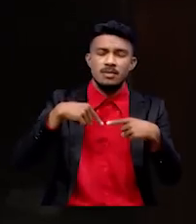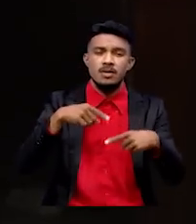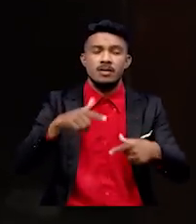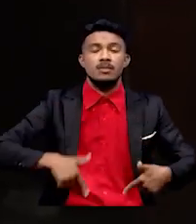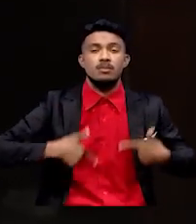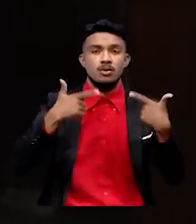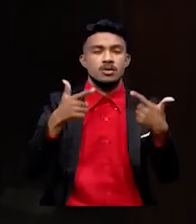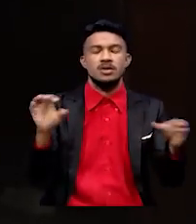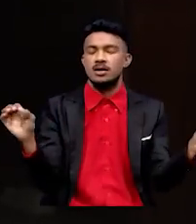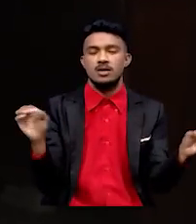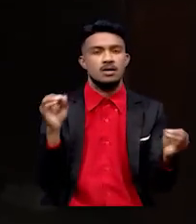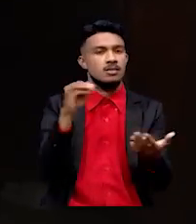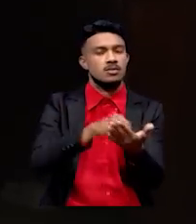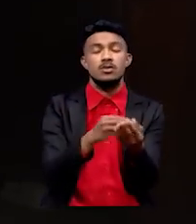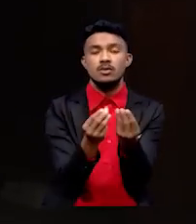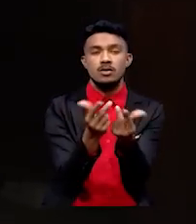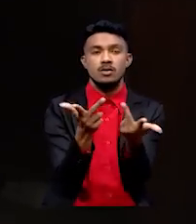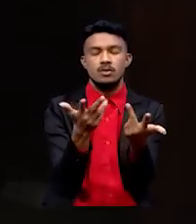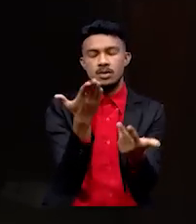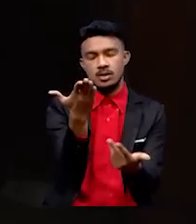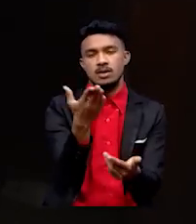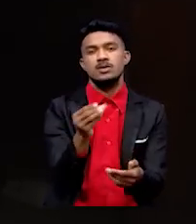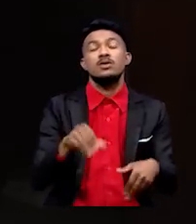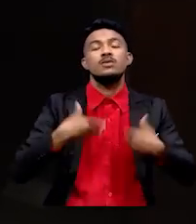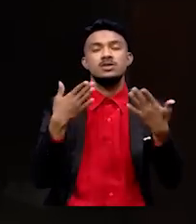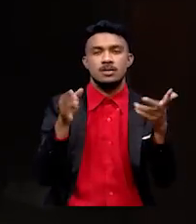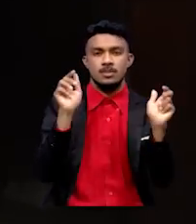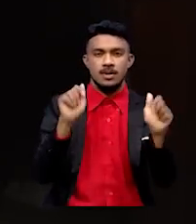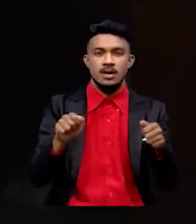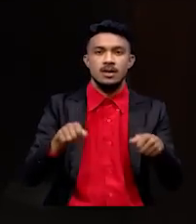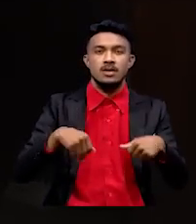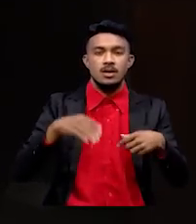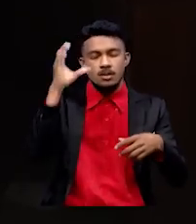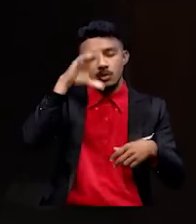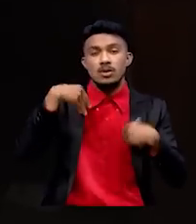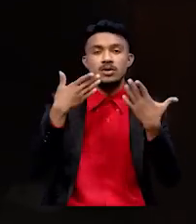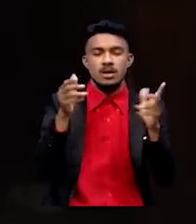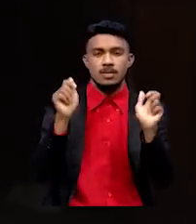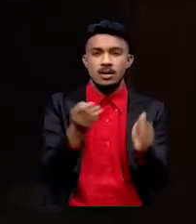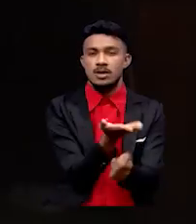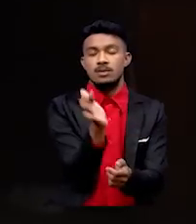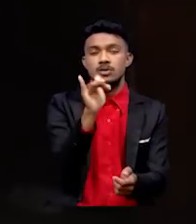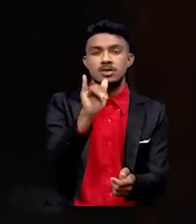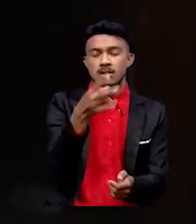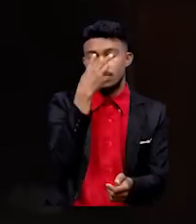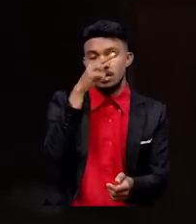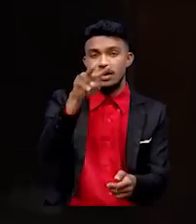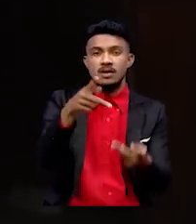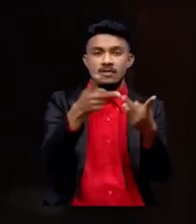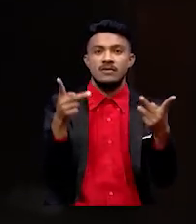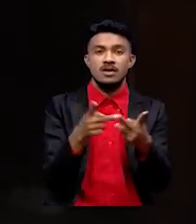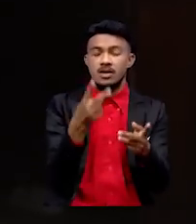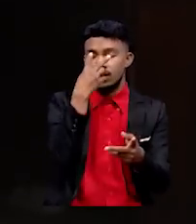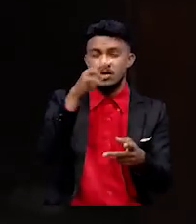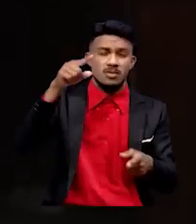ni lato ibani lato ru ne batu hanu sakari manire sanu sakari te bo sira ma kuin batu to ni fati hare ho mata